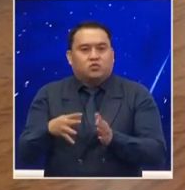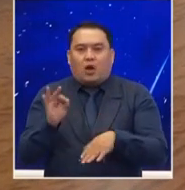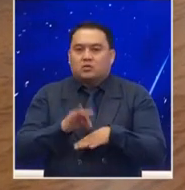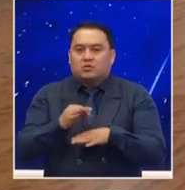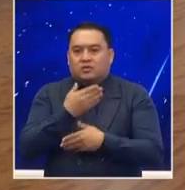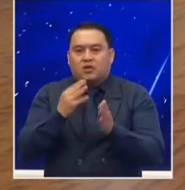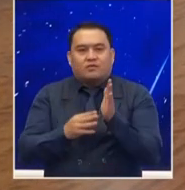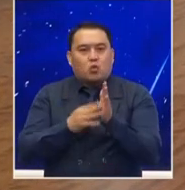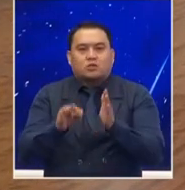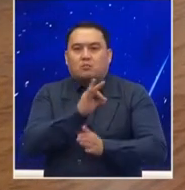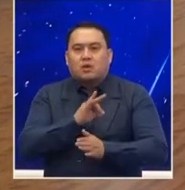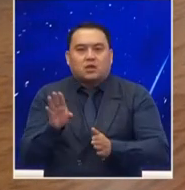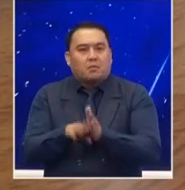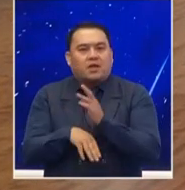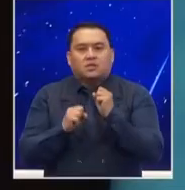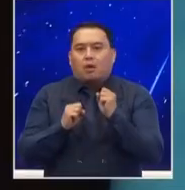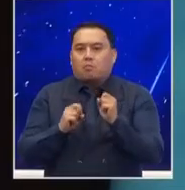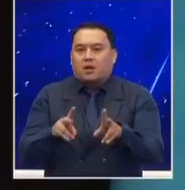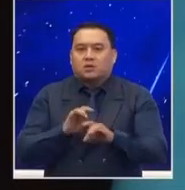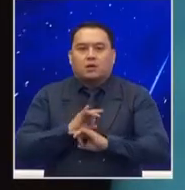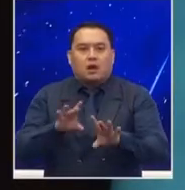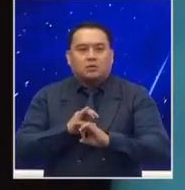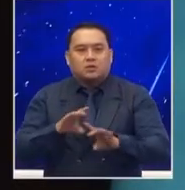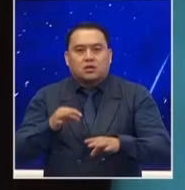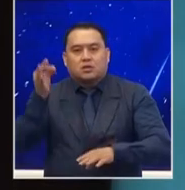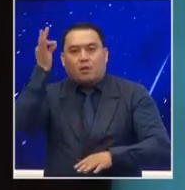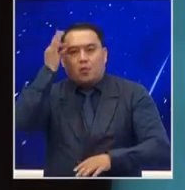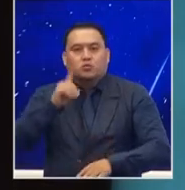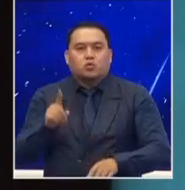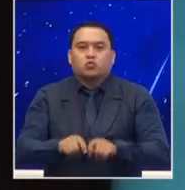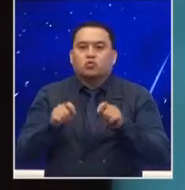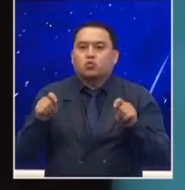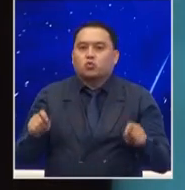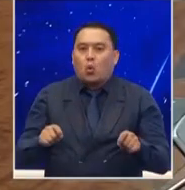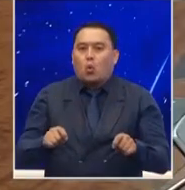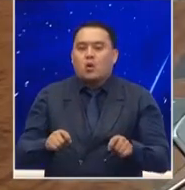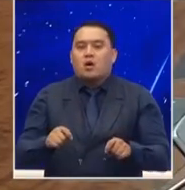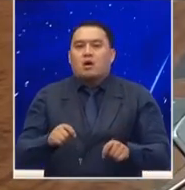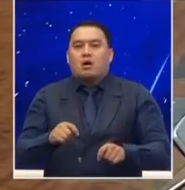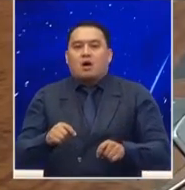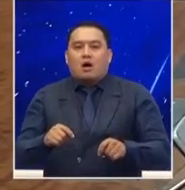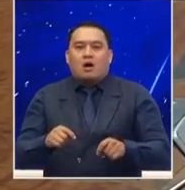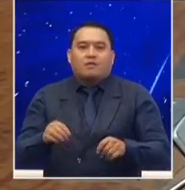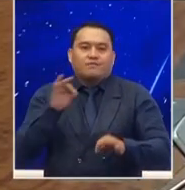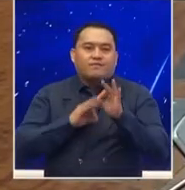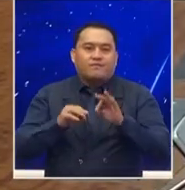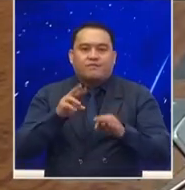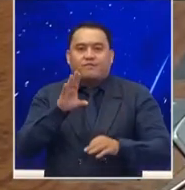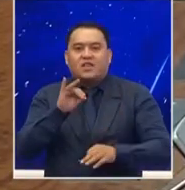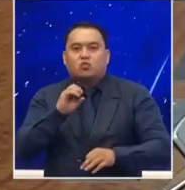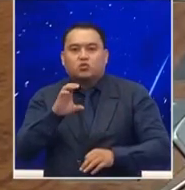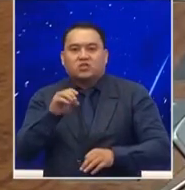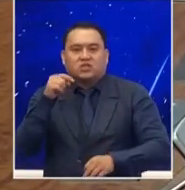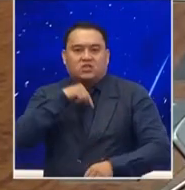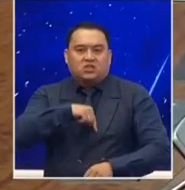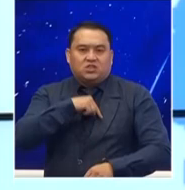и на 90% безопасно, отмечают эксперты. Напомним, она была создана на платформе аденовирусных векторов